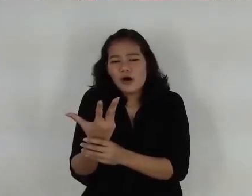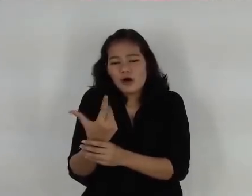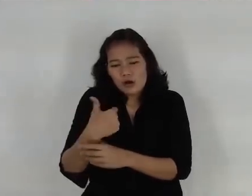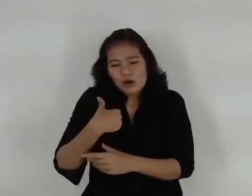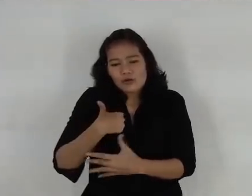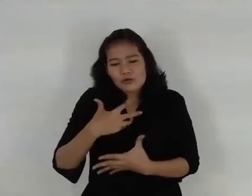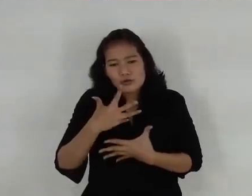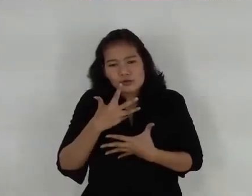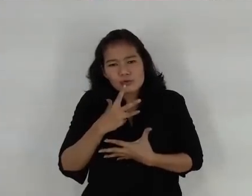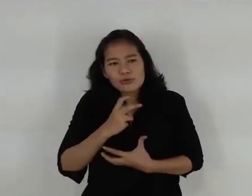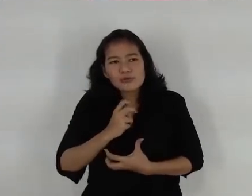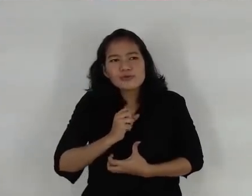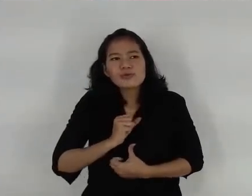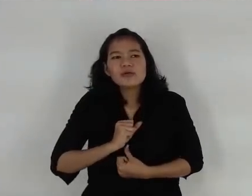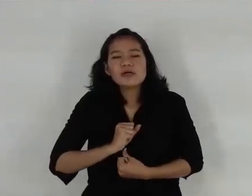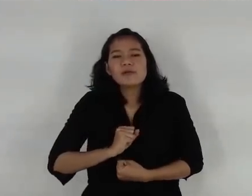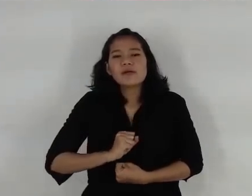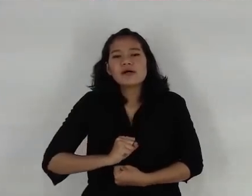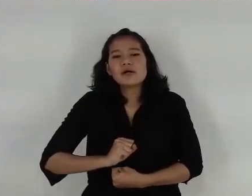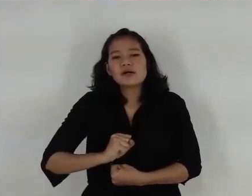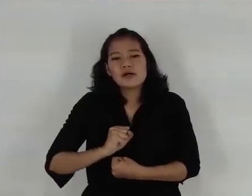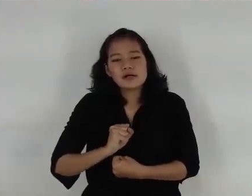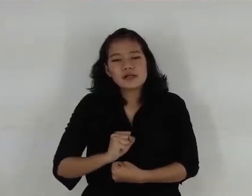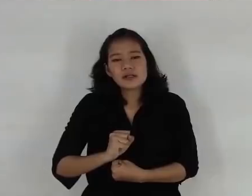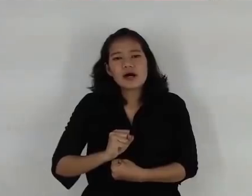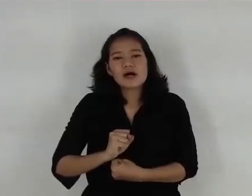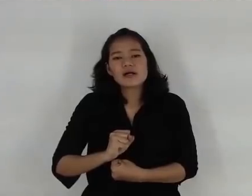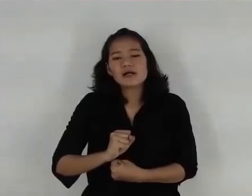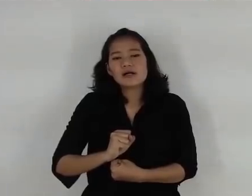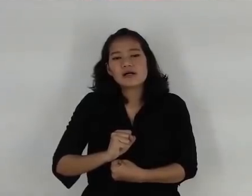mu Hai Turbo